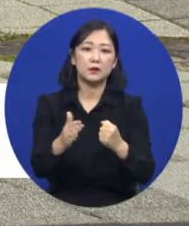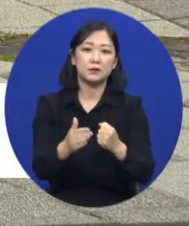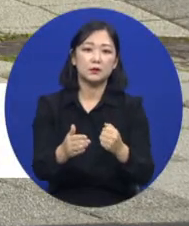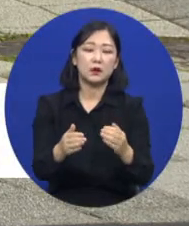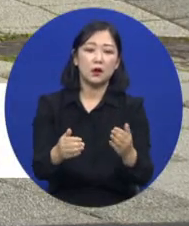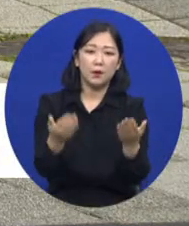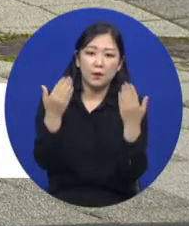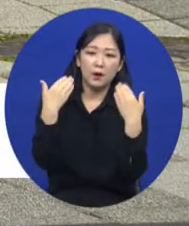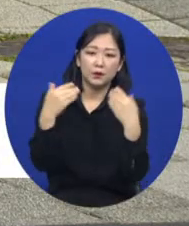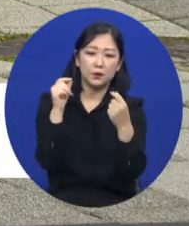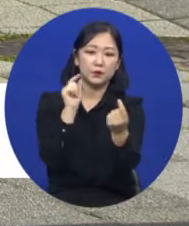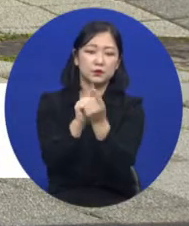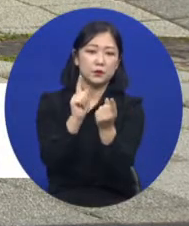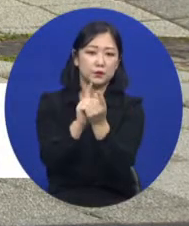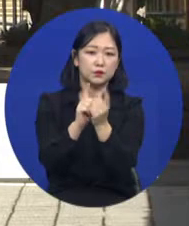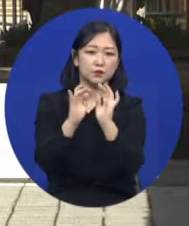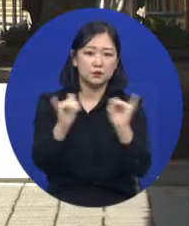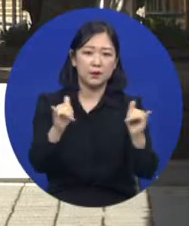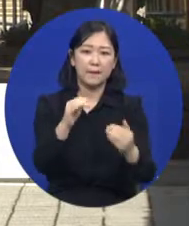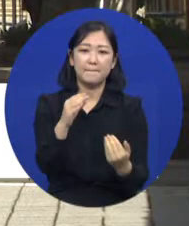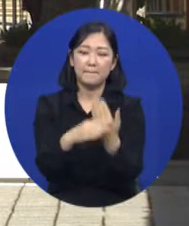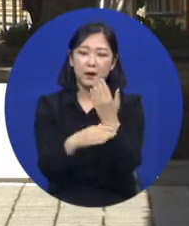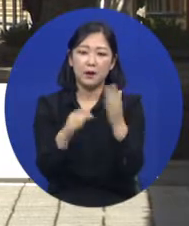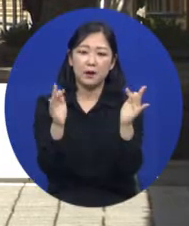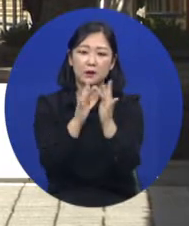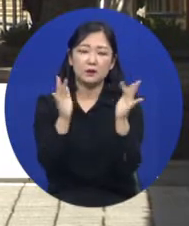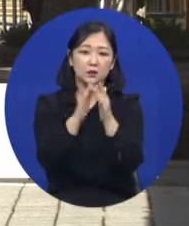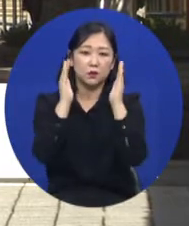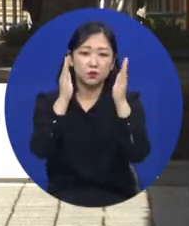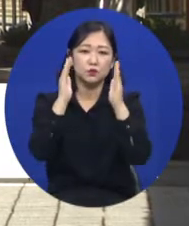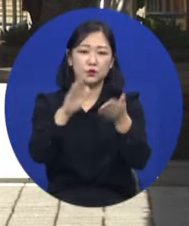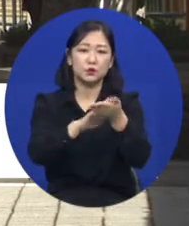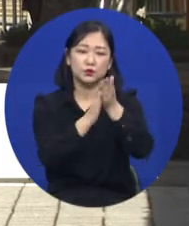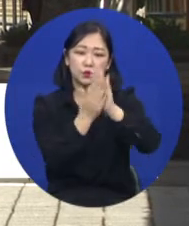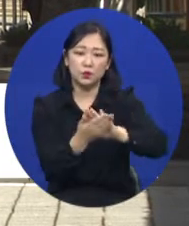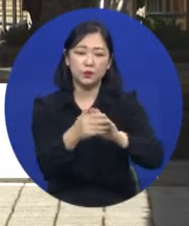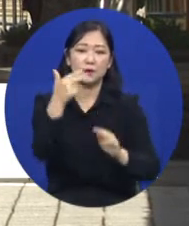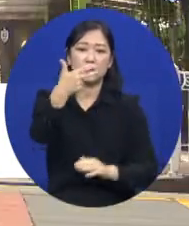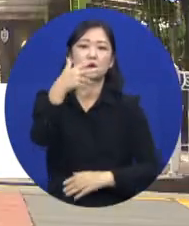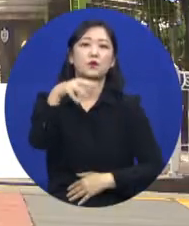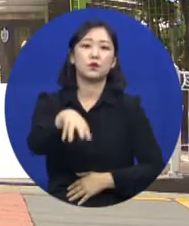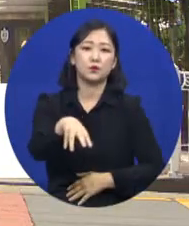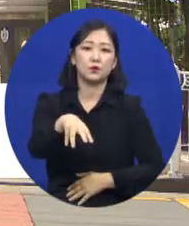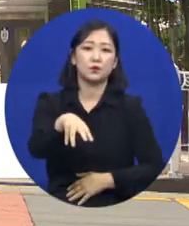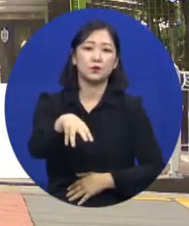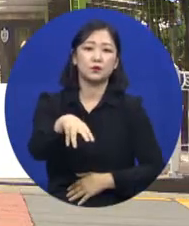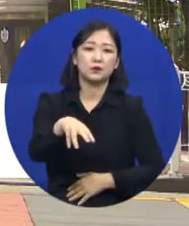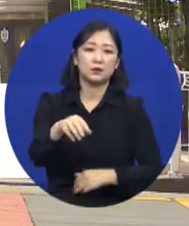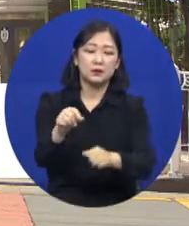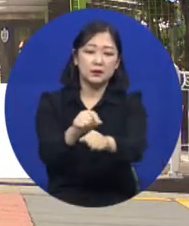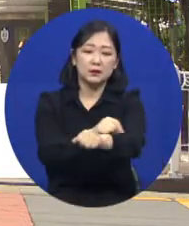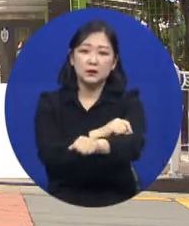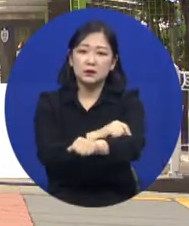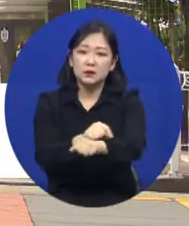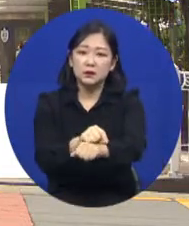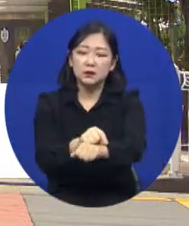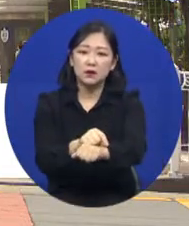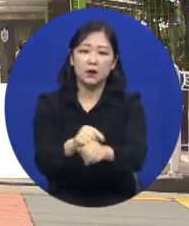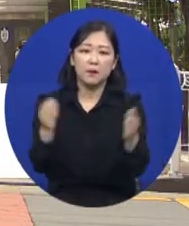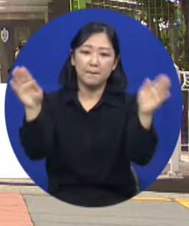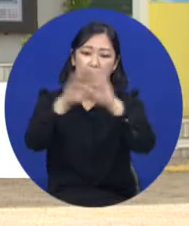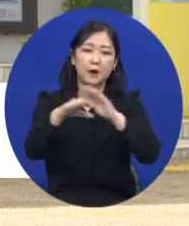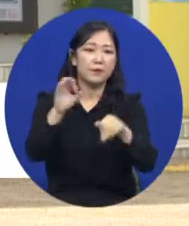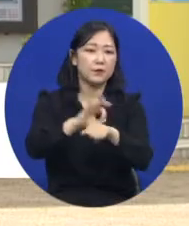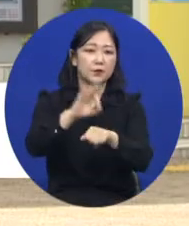확증 자나 밀접 접촉자 가 발생해 원격 수업으로 긴급 전화 된 학교는 7곳 특히 학교에서는 밤 10시가